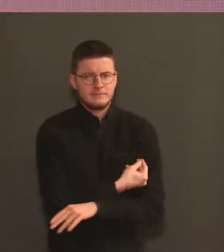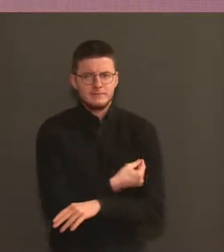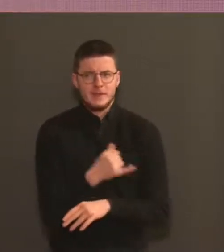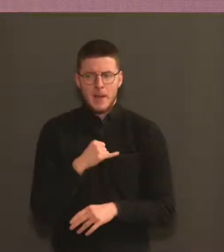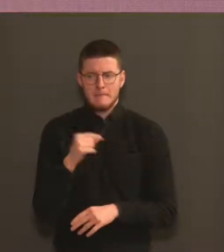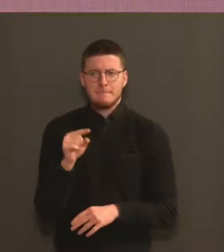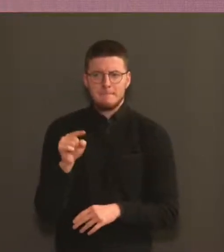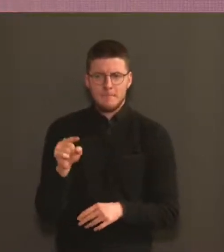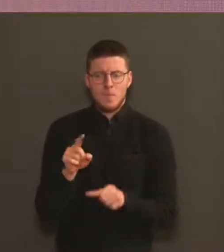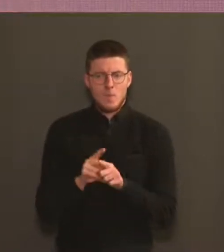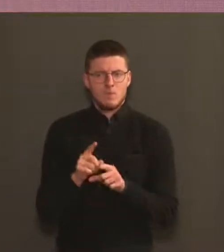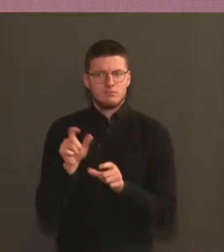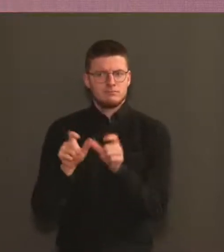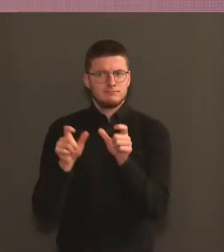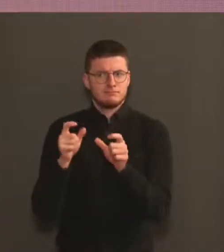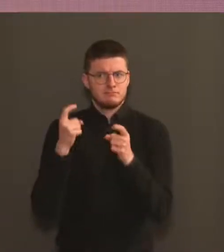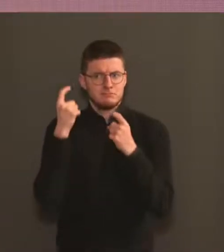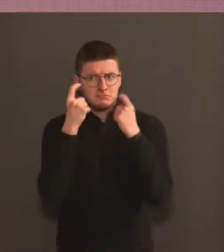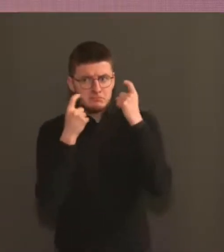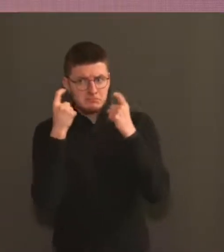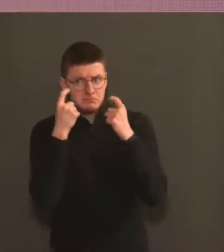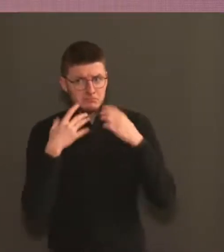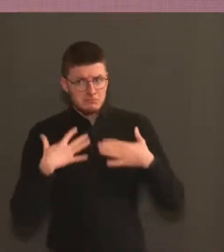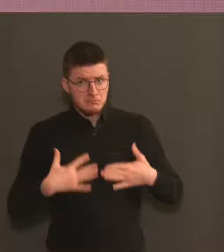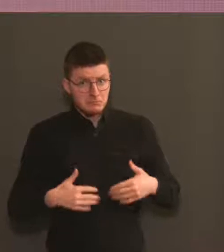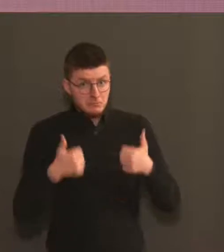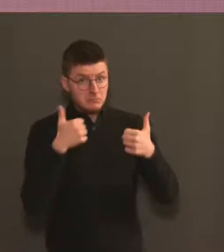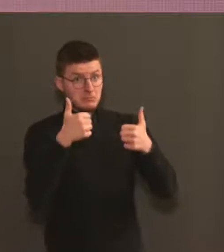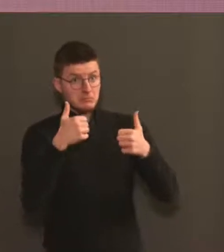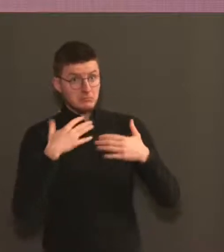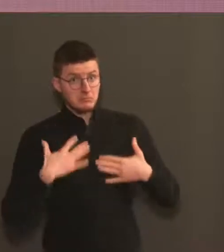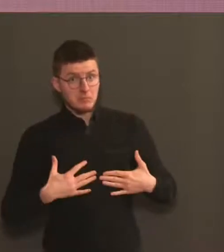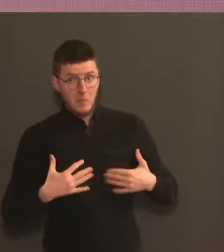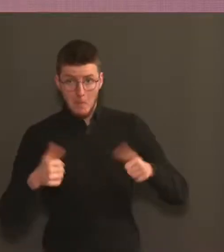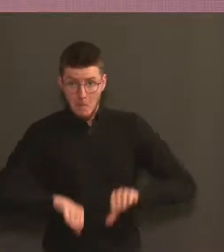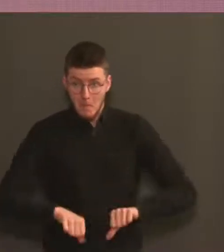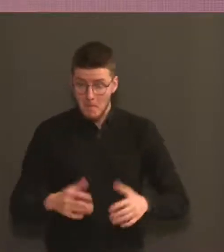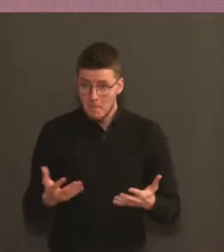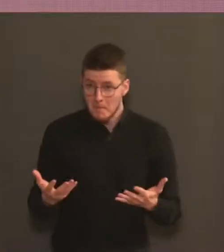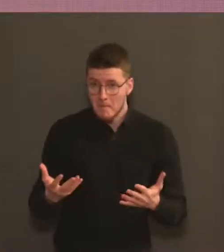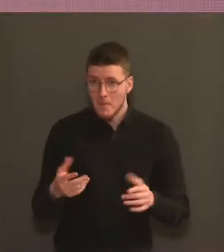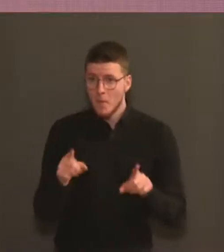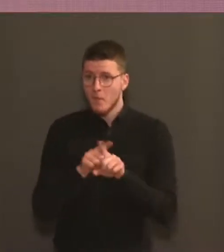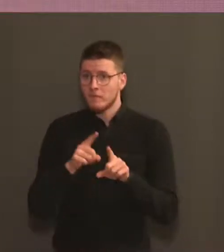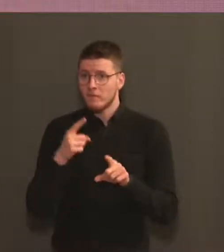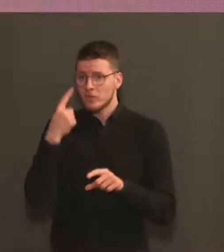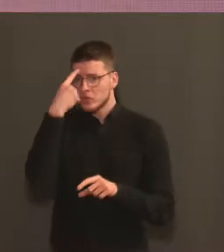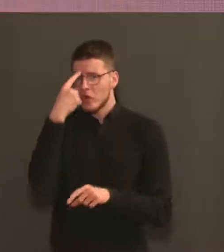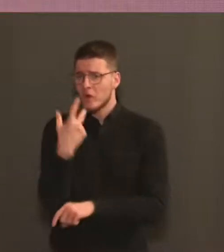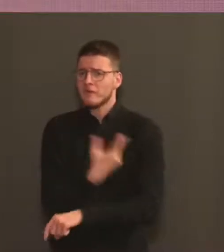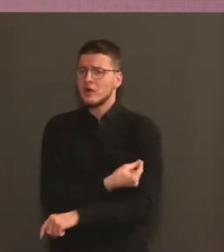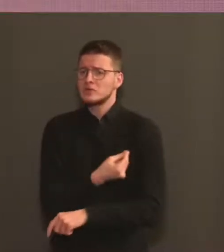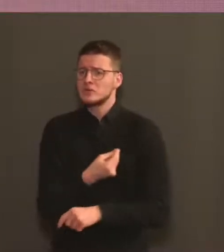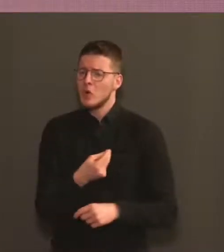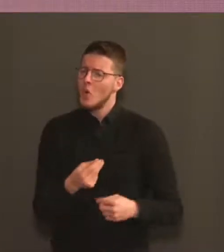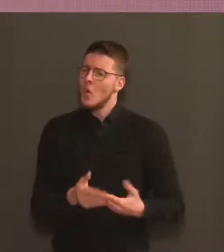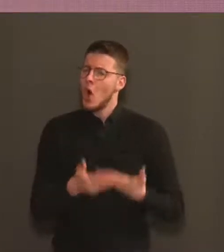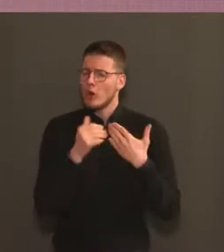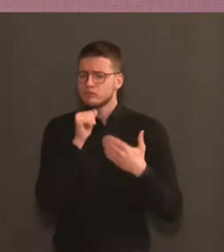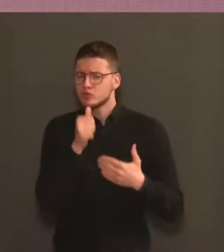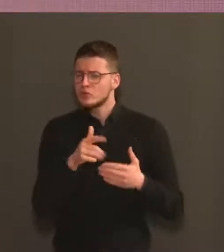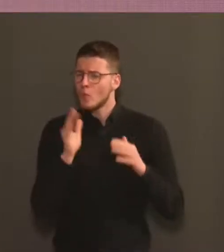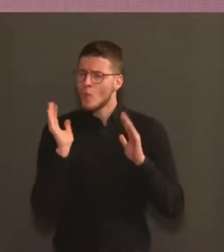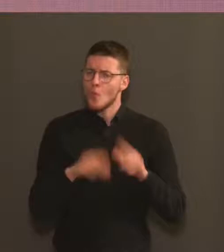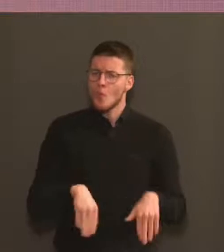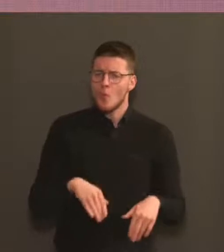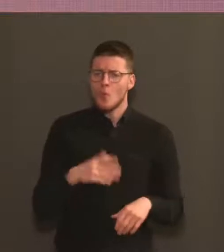over effectiviteit van de vaccins of als men vindt dat vaccinatie niet nodig is om uit de